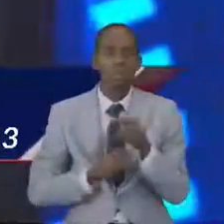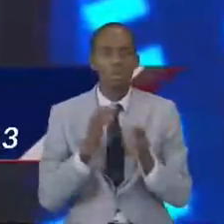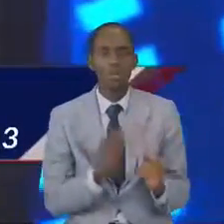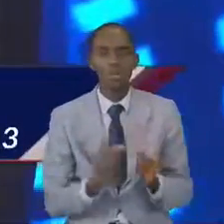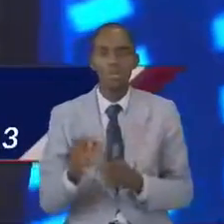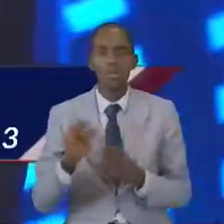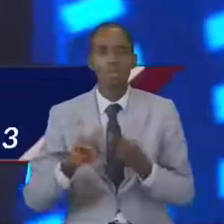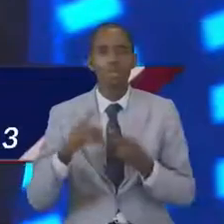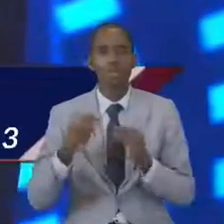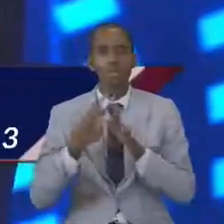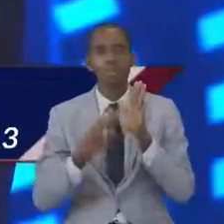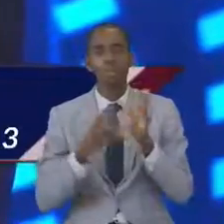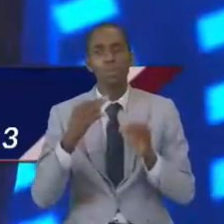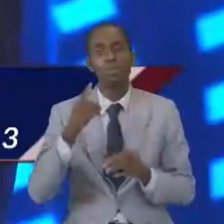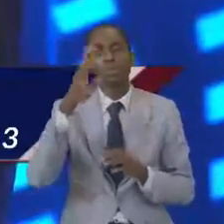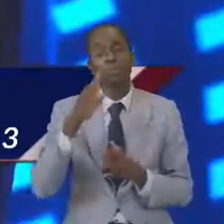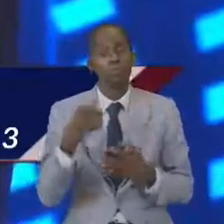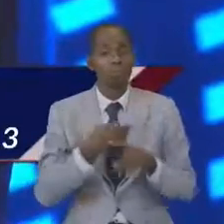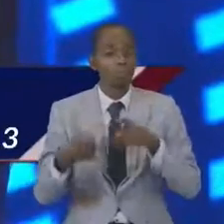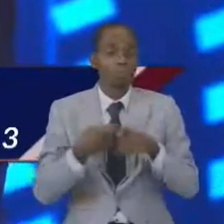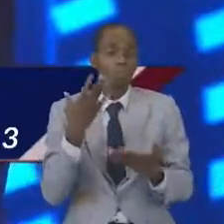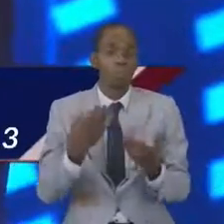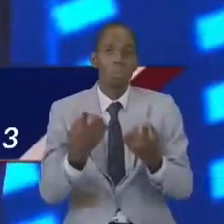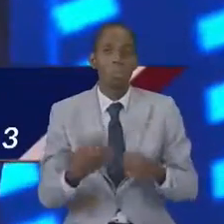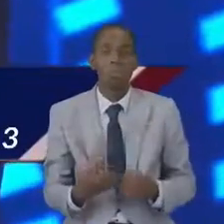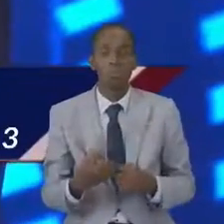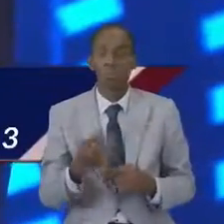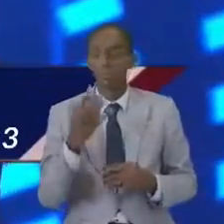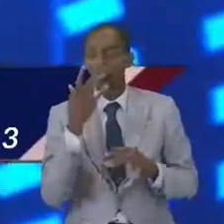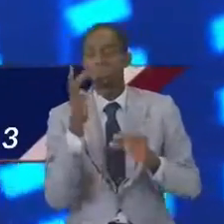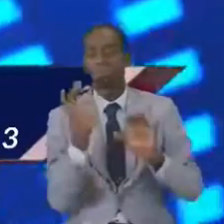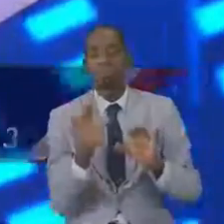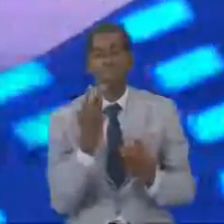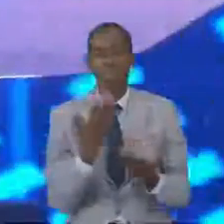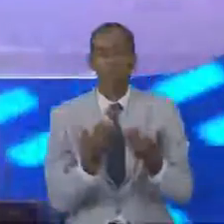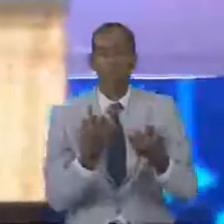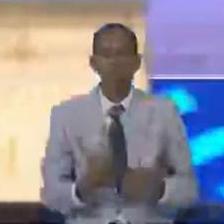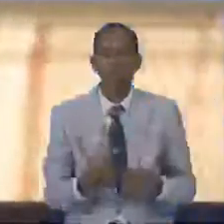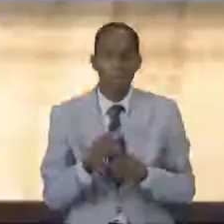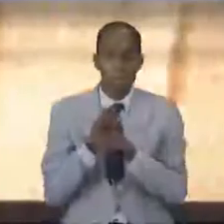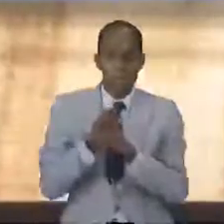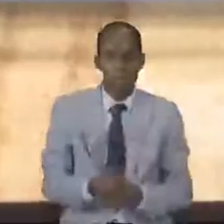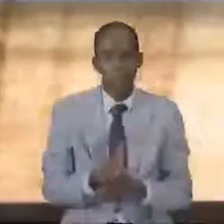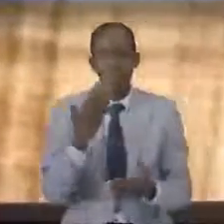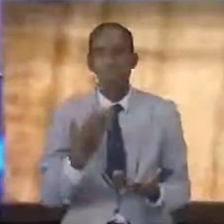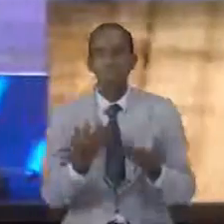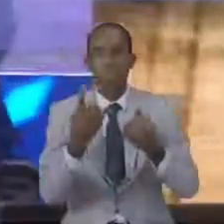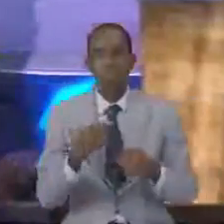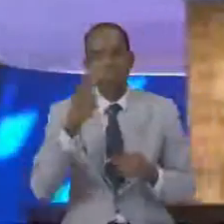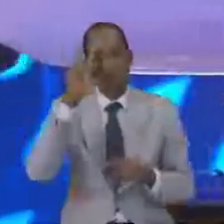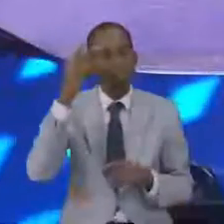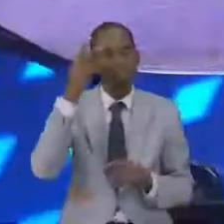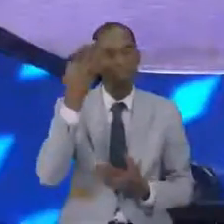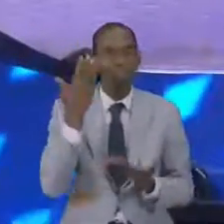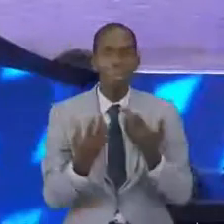ainsi que ceux qui souffre la perspiction peut venir la critique peut venir le pression peut même venir les mal